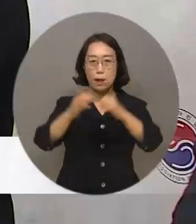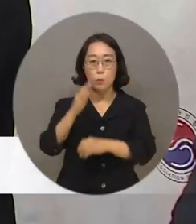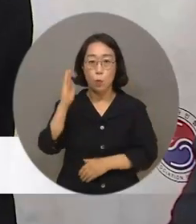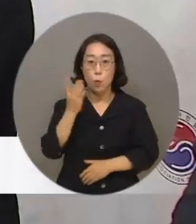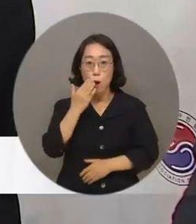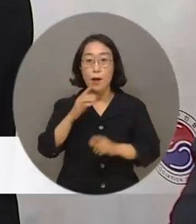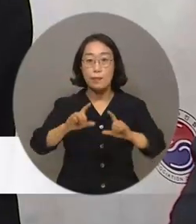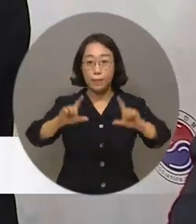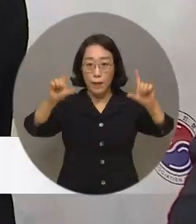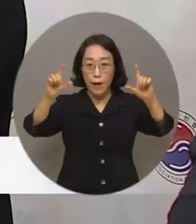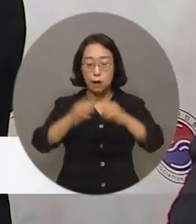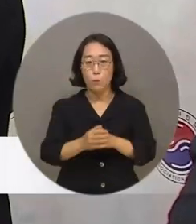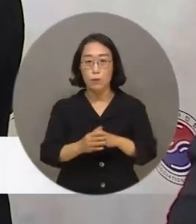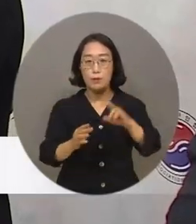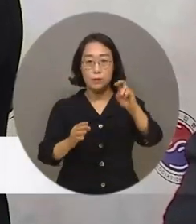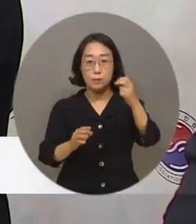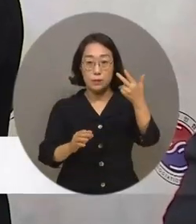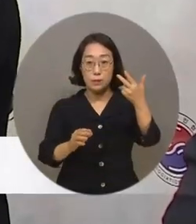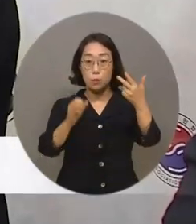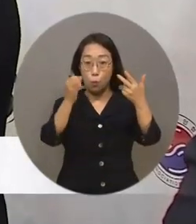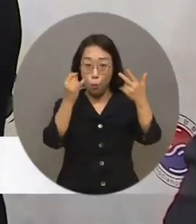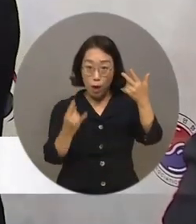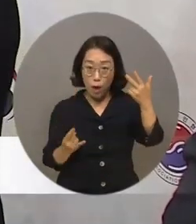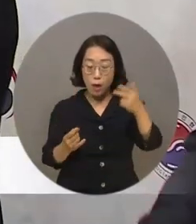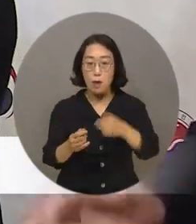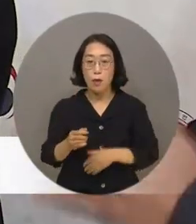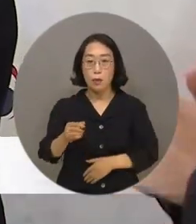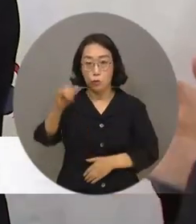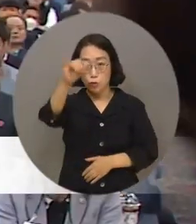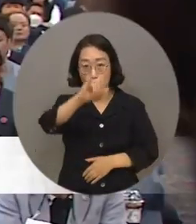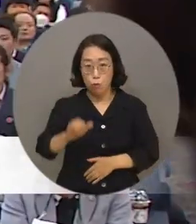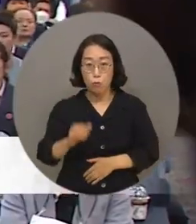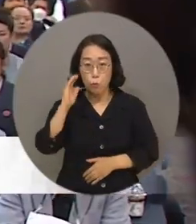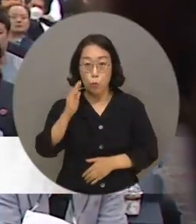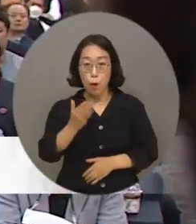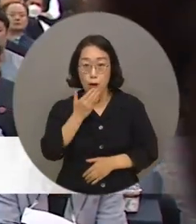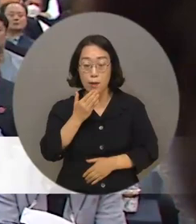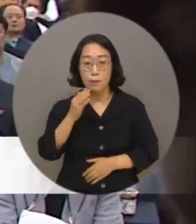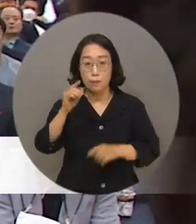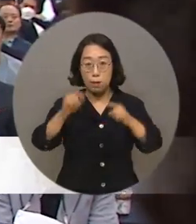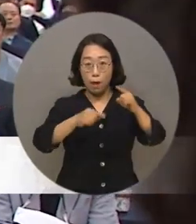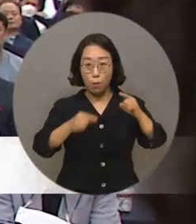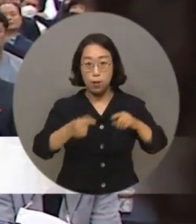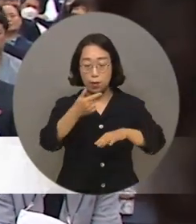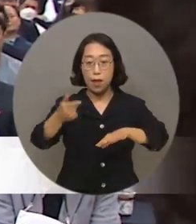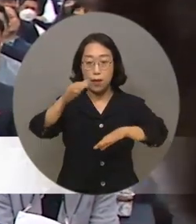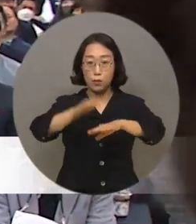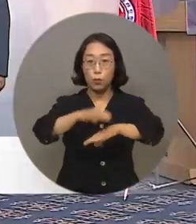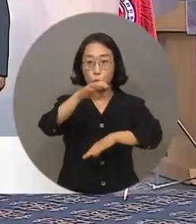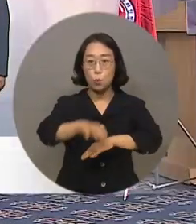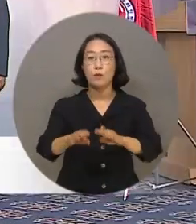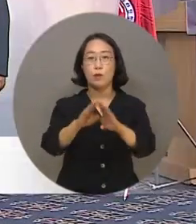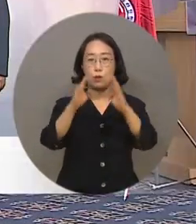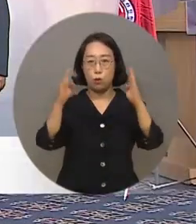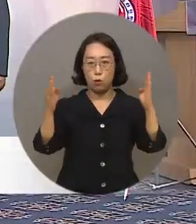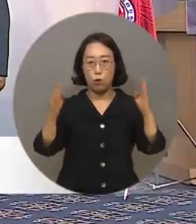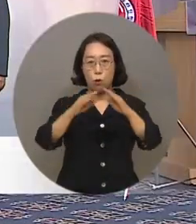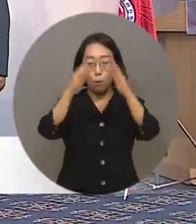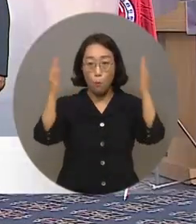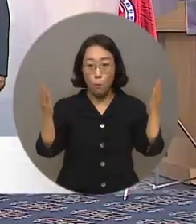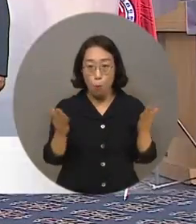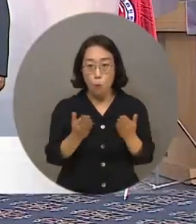농아인의 나를 기념해 올해로 27번째 열리는 전국 농아인 대회가 지난 2일 대전에서 개최됐습니다 모든